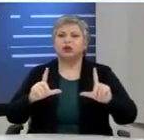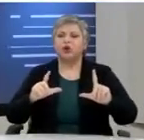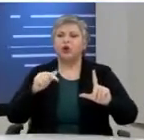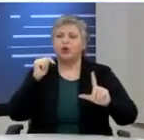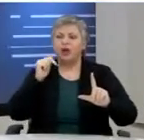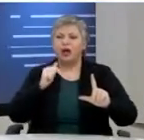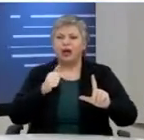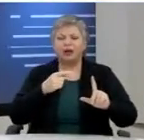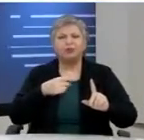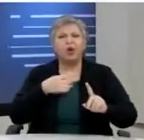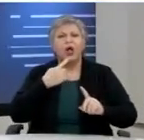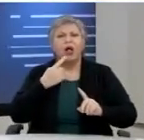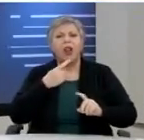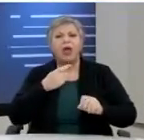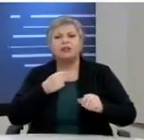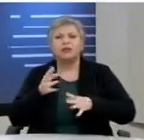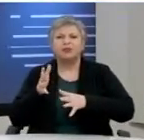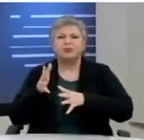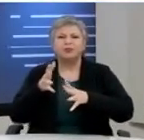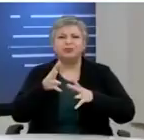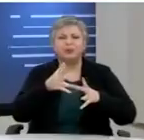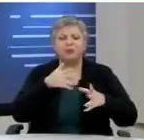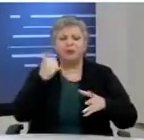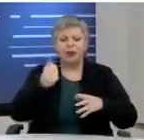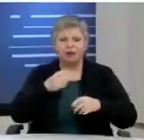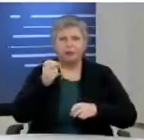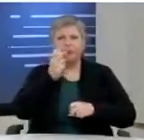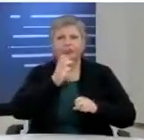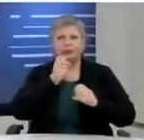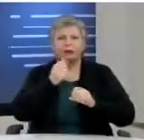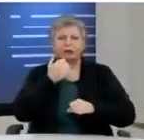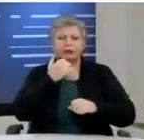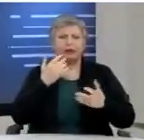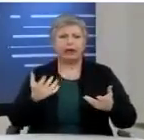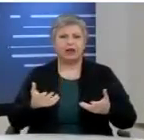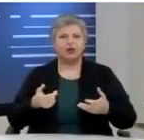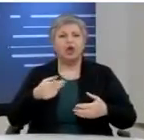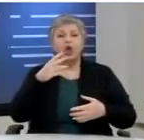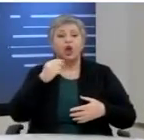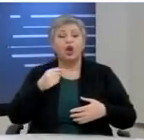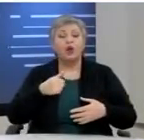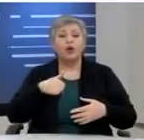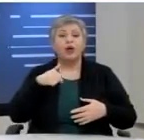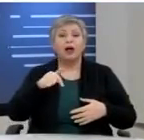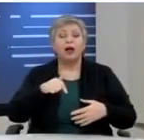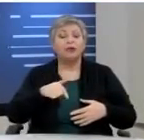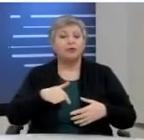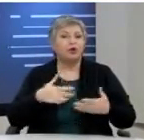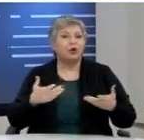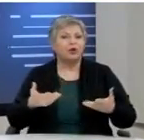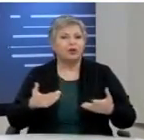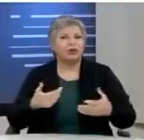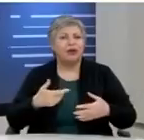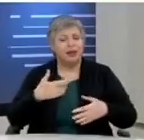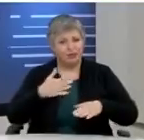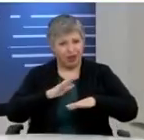να δημιουργήσετε ψευδείς εντυπώσεις, διότι δεν σας φταίει η συμφωνία. Κακά τα ψέματα. Αυτό που σας φταίει, επαναλαμβάνω,